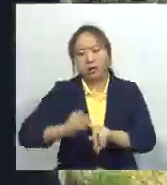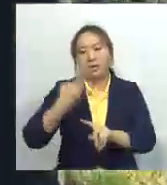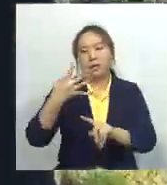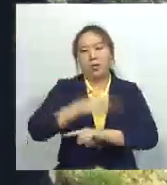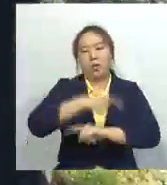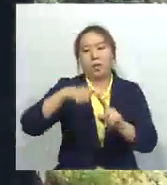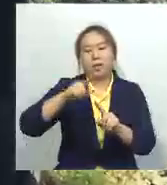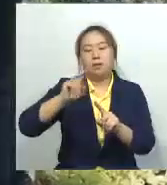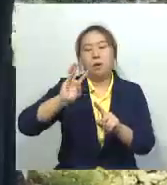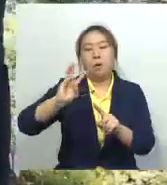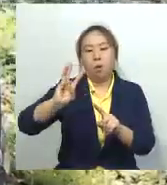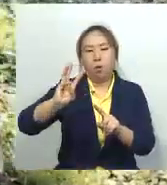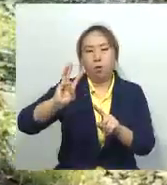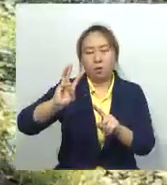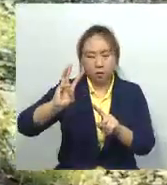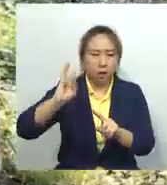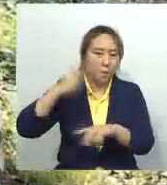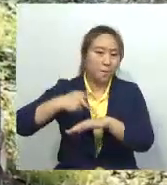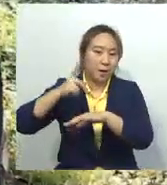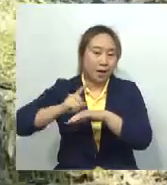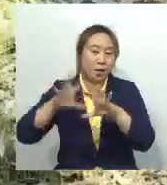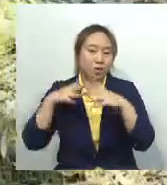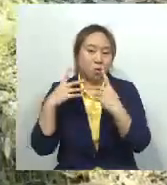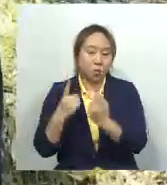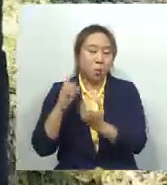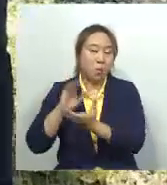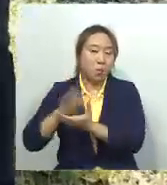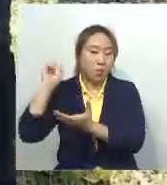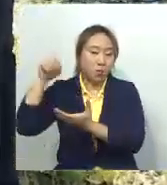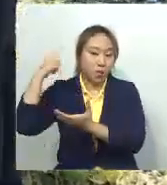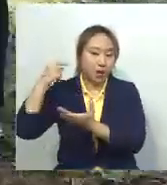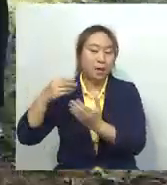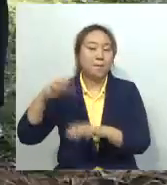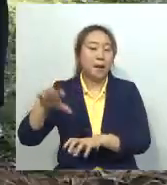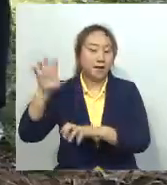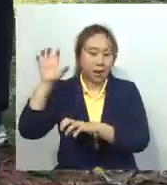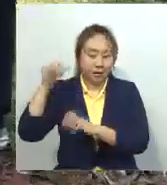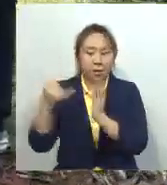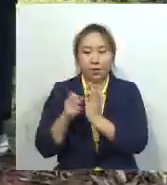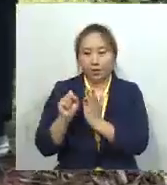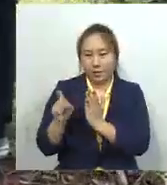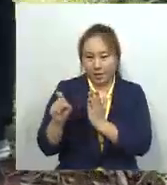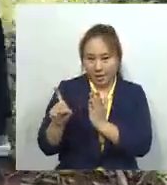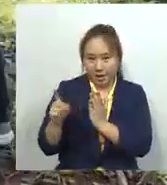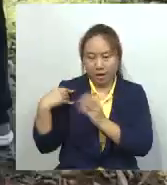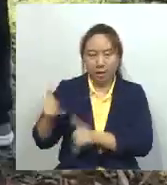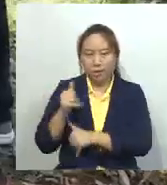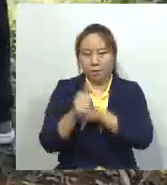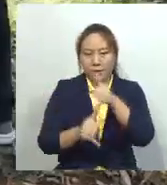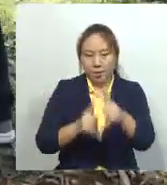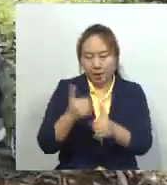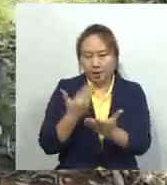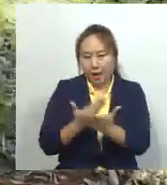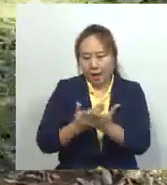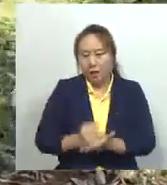ของนางชุติพรวิจิตแสงสีนะครับประธานชมรมแม่บ้านมหาดไทยจังหวัดศรีสะเกษพร้อมคณะนะครับได้ลงพื้นที่มอบเงินช่วยเหลือ